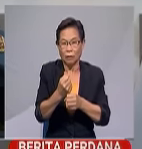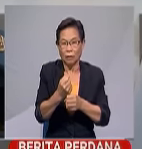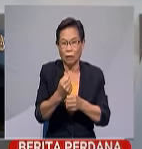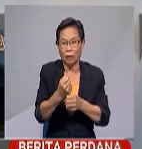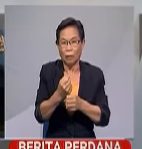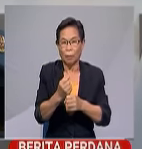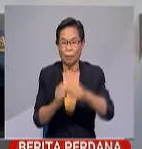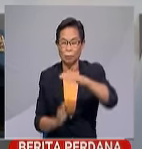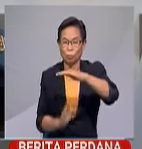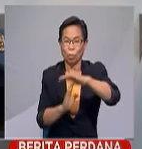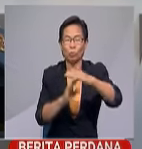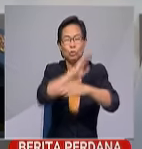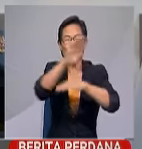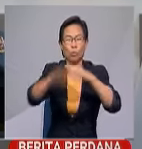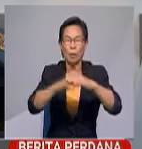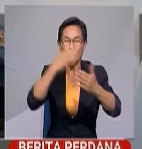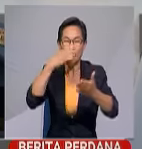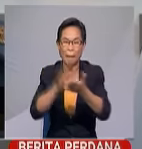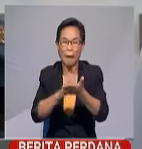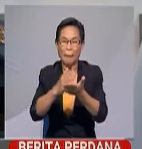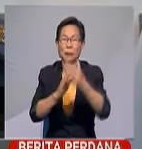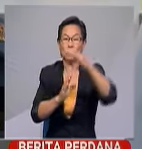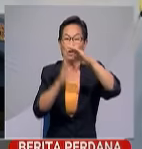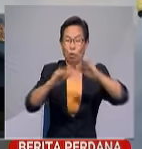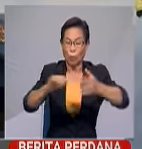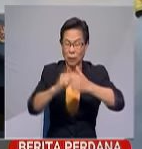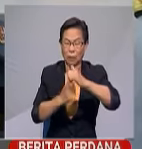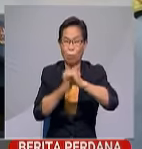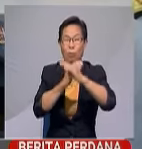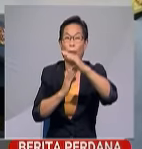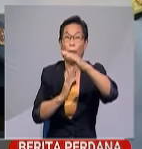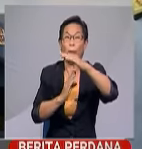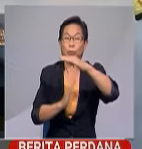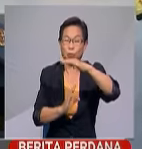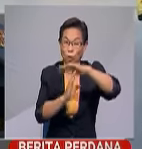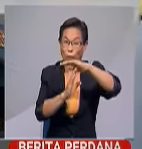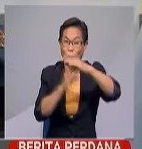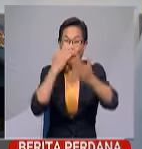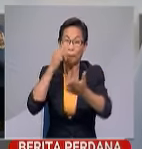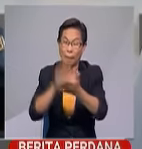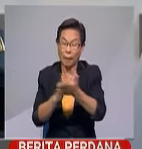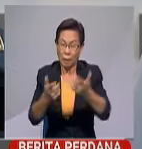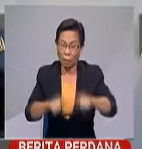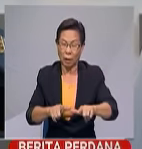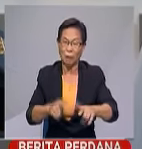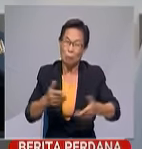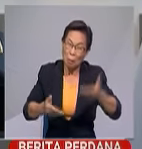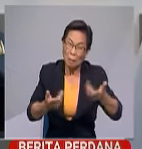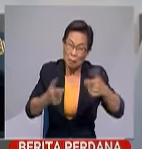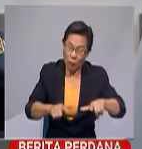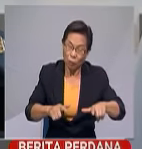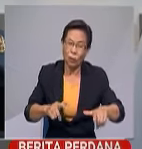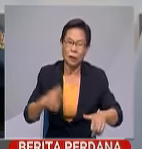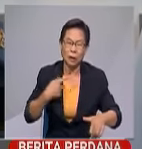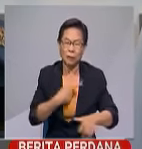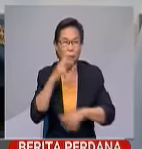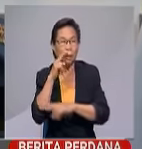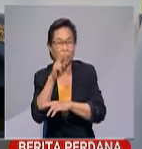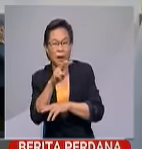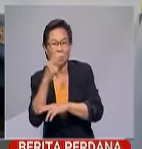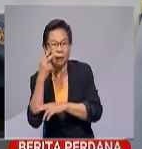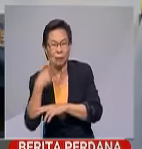menangani segala kemungkinan, yeah, kita perlu melihat which is on